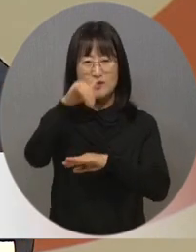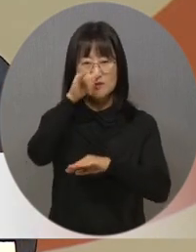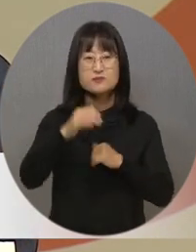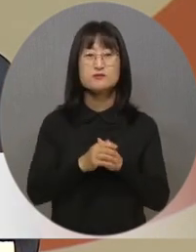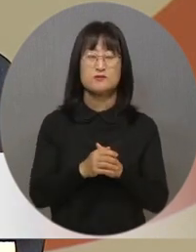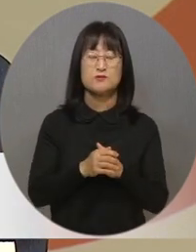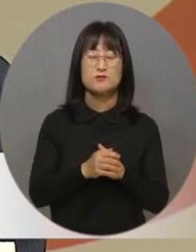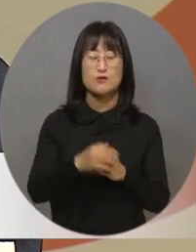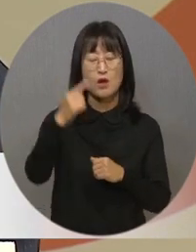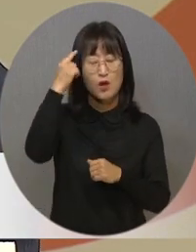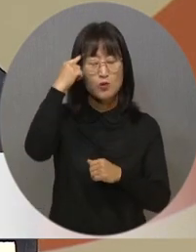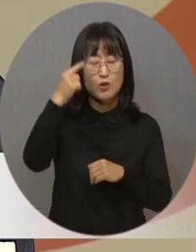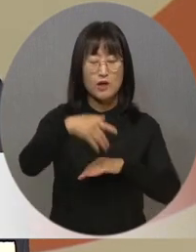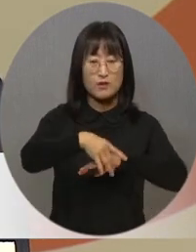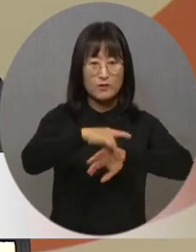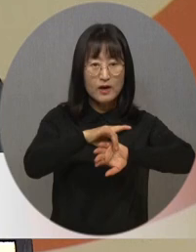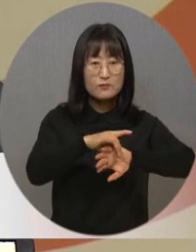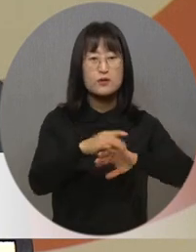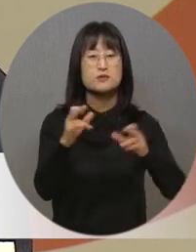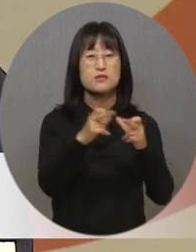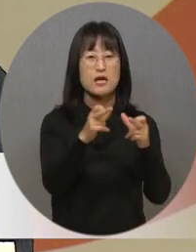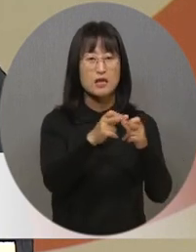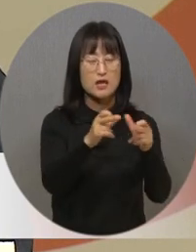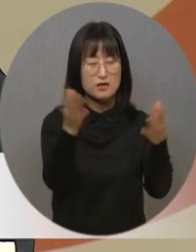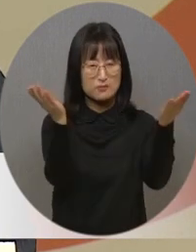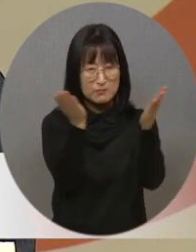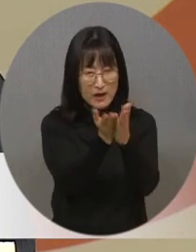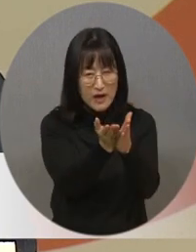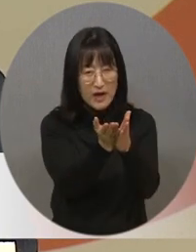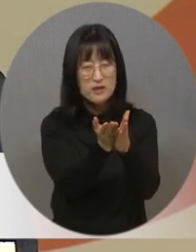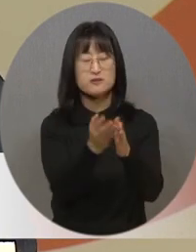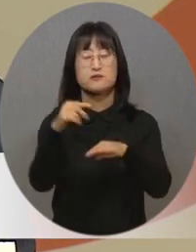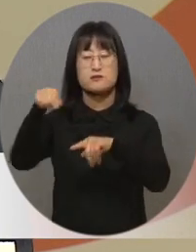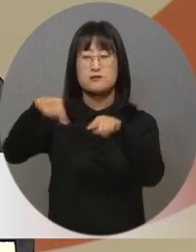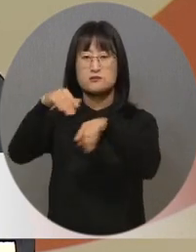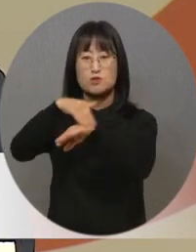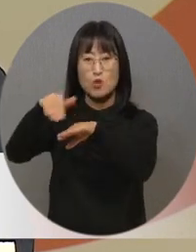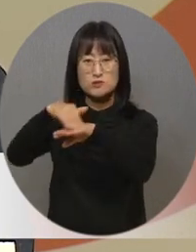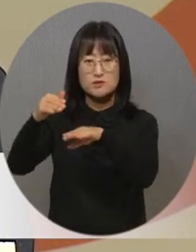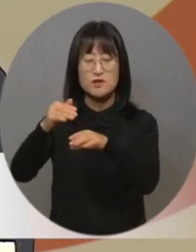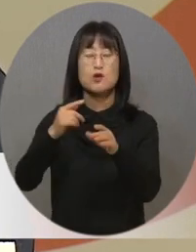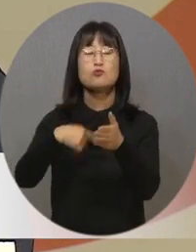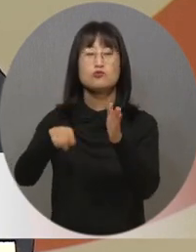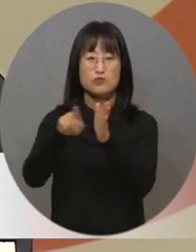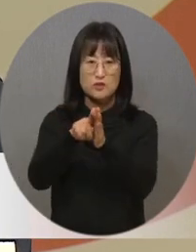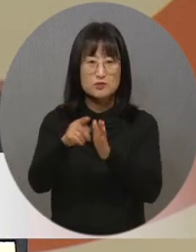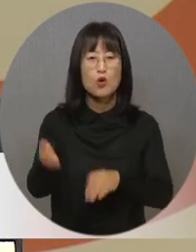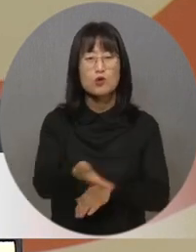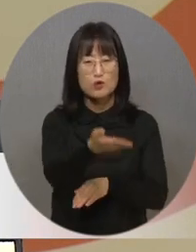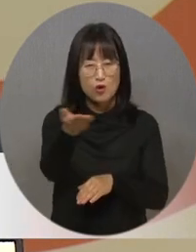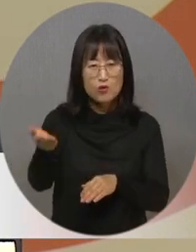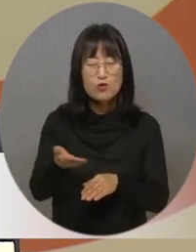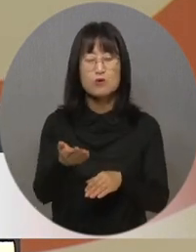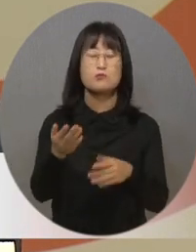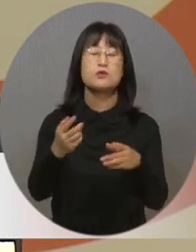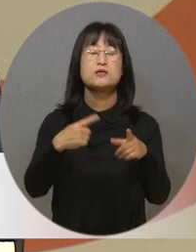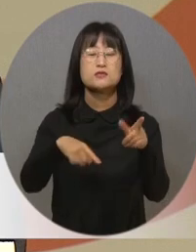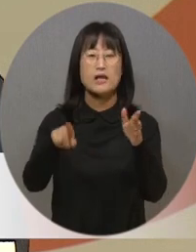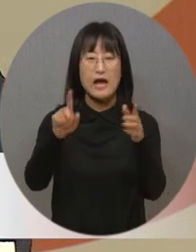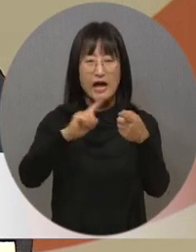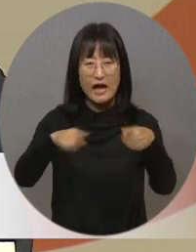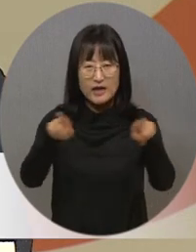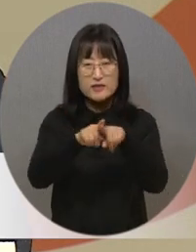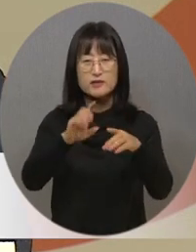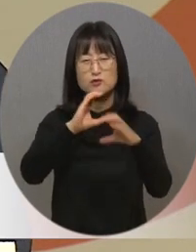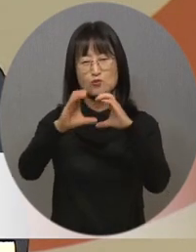뇌성마비 장애인에게 필요한 정책 마련을 위해 한국뇌성마비복지회와도 그리고 이곳에 참석하신 여러분들과도 열심히